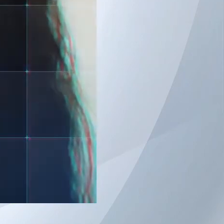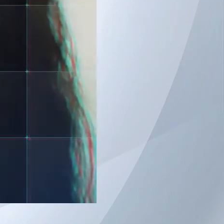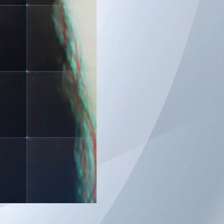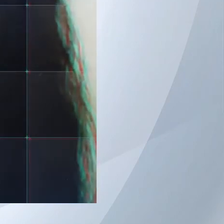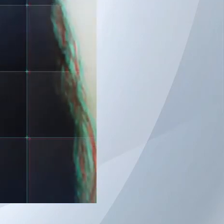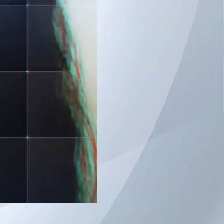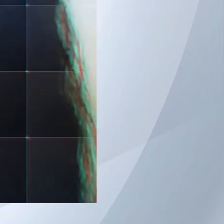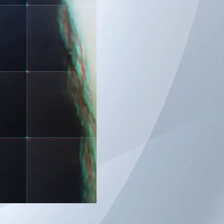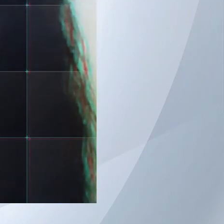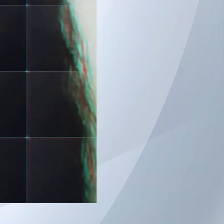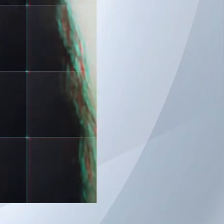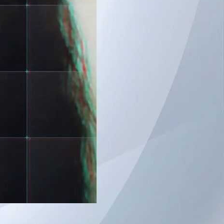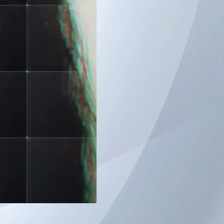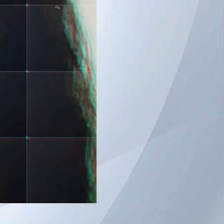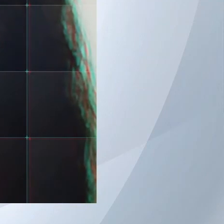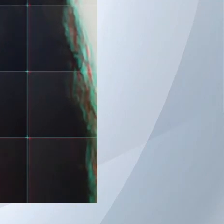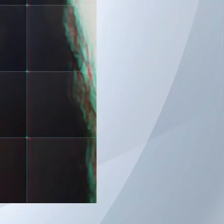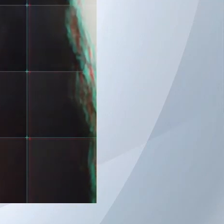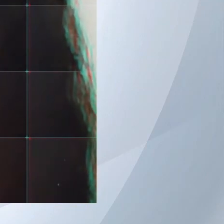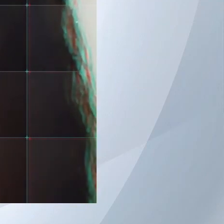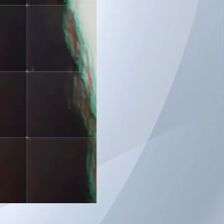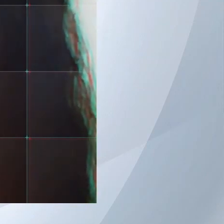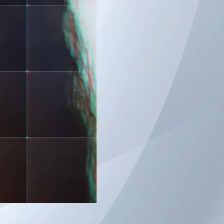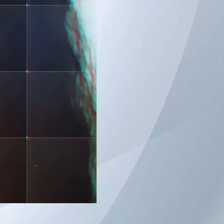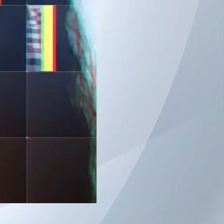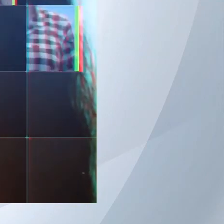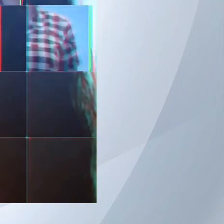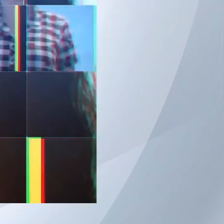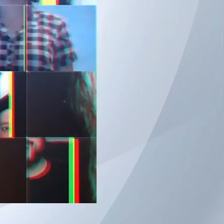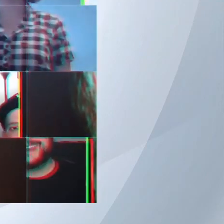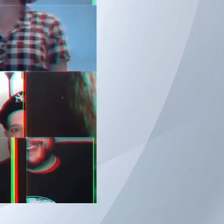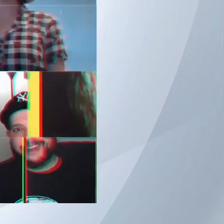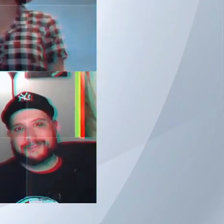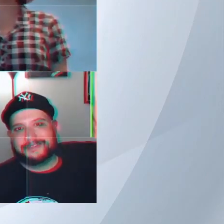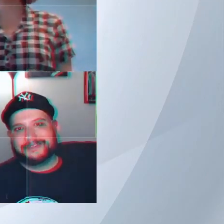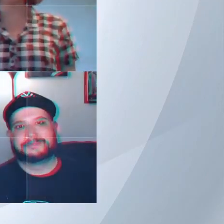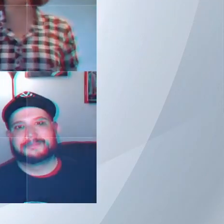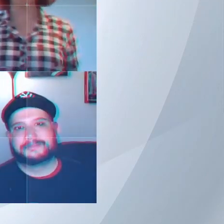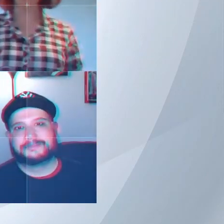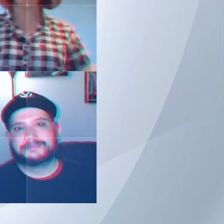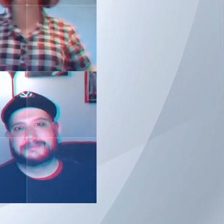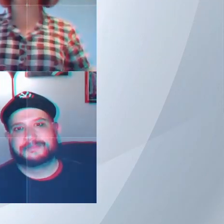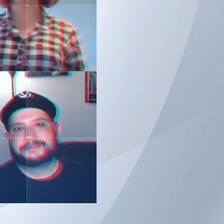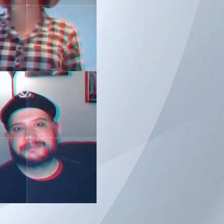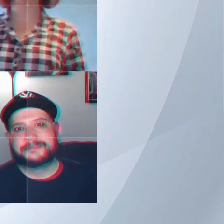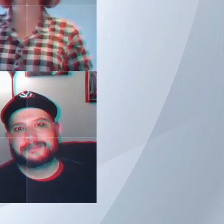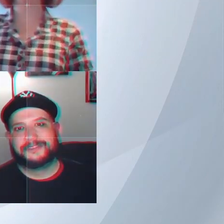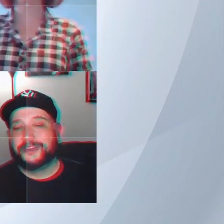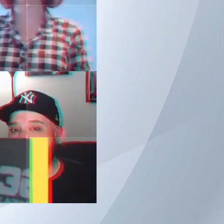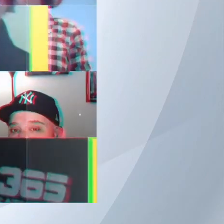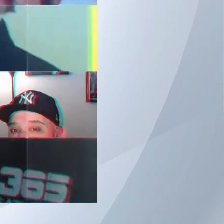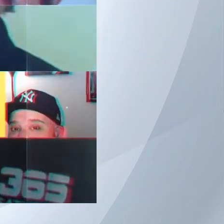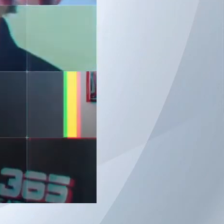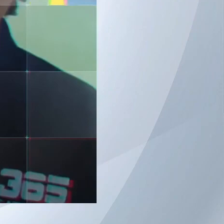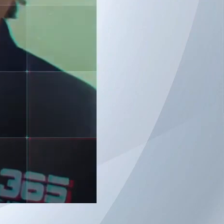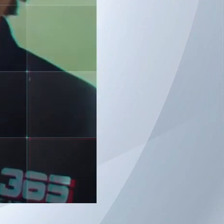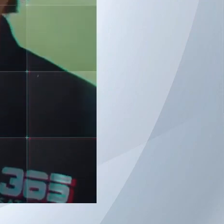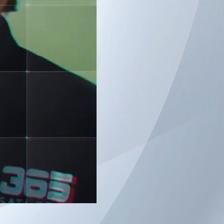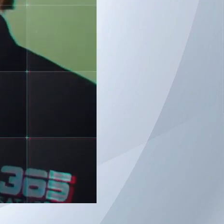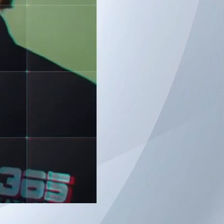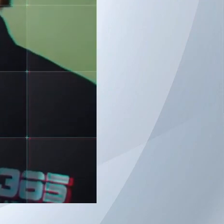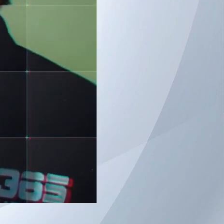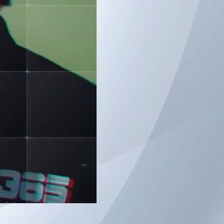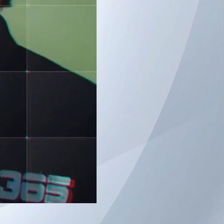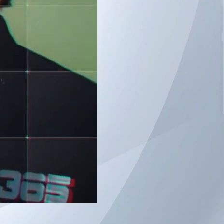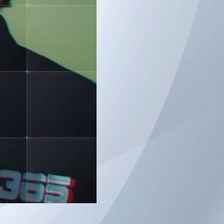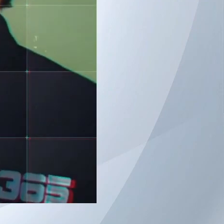Gracias. Hi. Hoi, ik ben I'm Floor. Introspective from Austria. 日本からこんにちは。私は桑田孝之です。 Ciao, sono